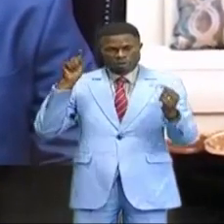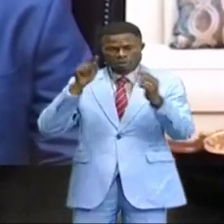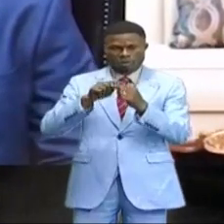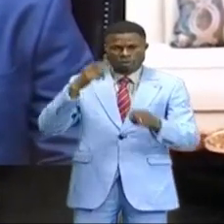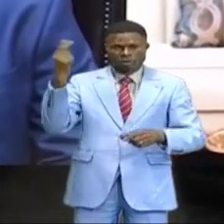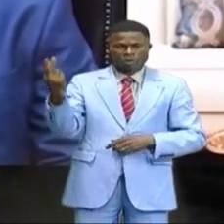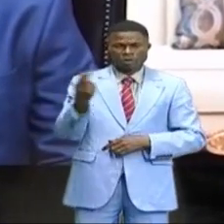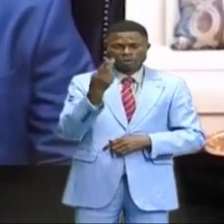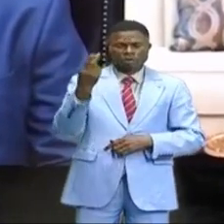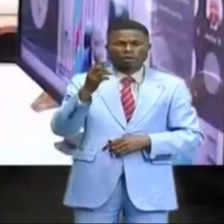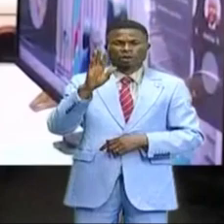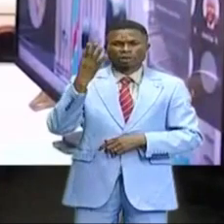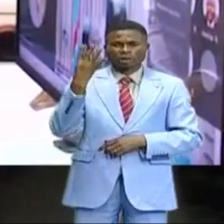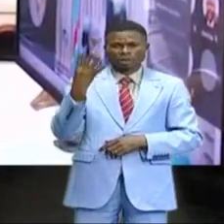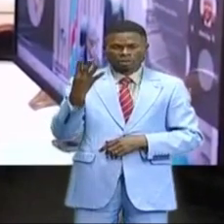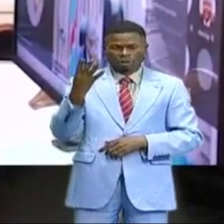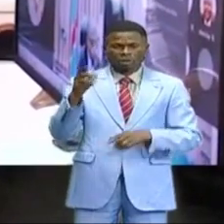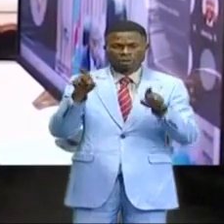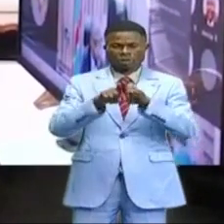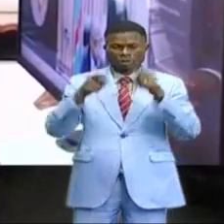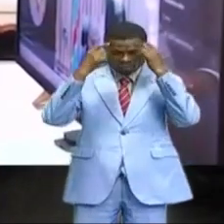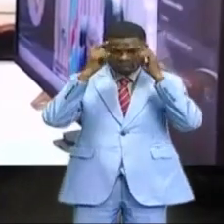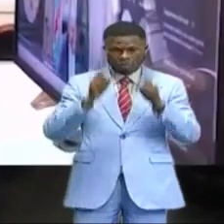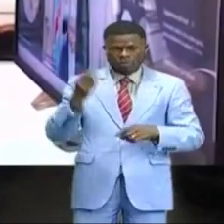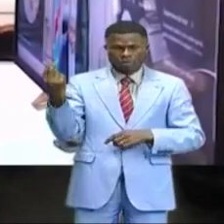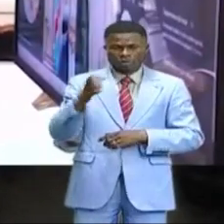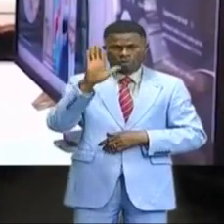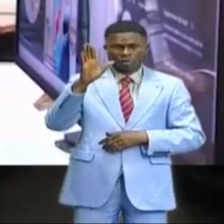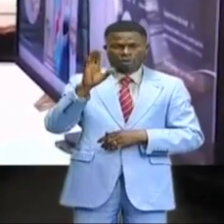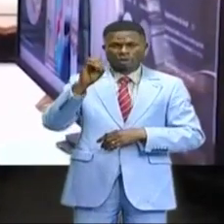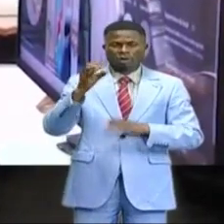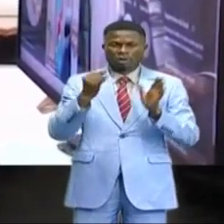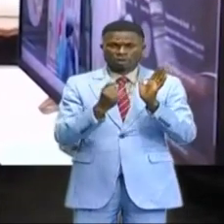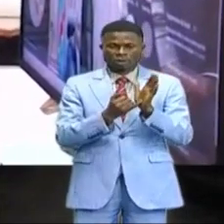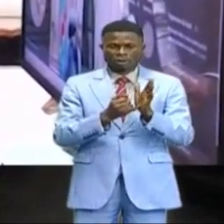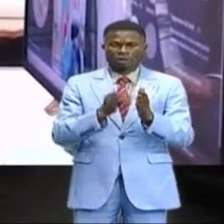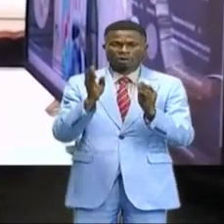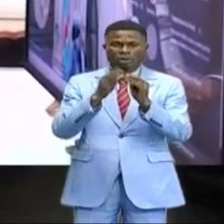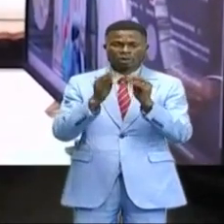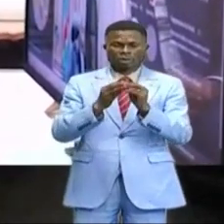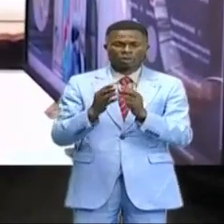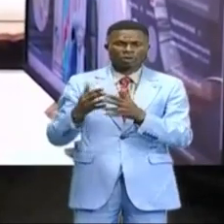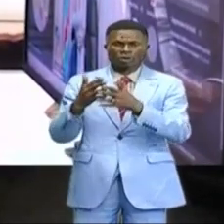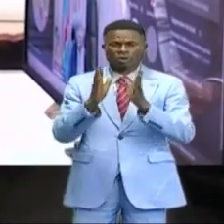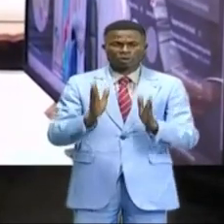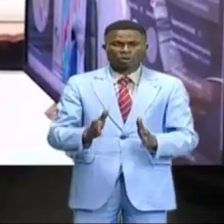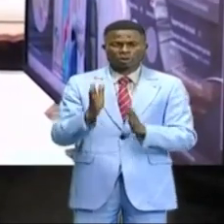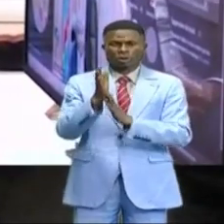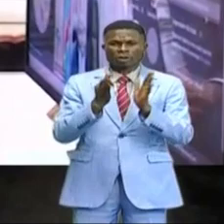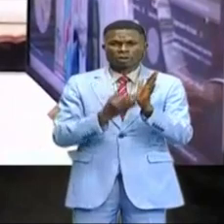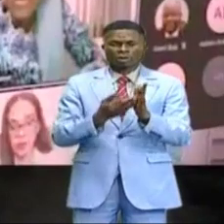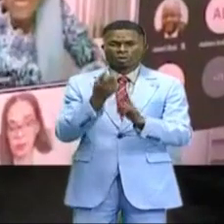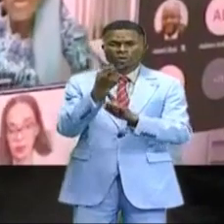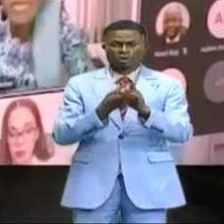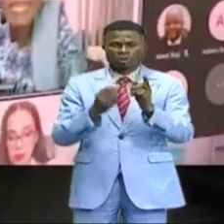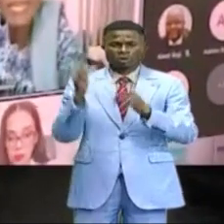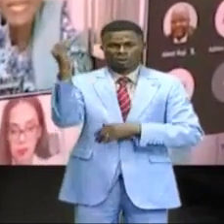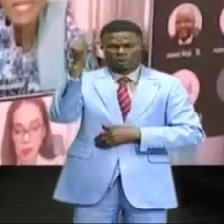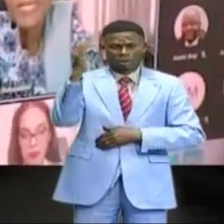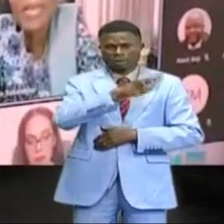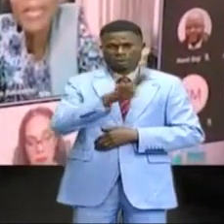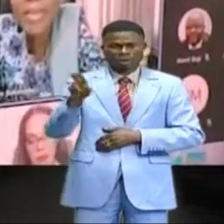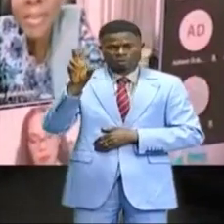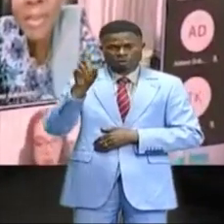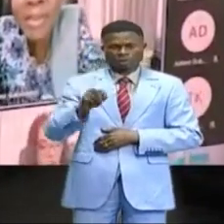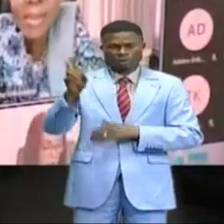2024, conformément à la résolution 2556 du Conseil de sécurité du 18 décembre 2020, a été signé